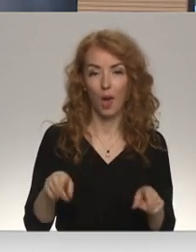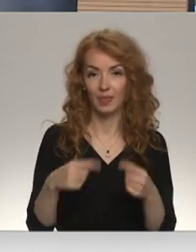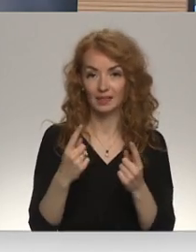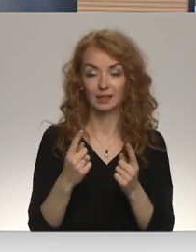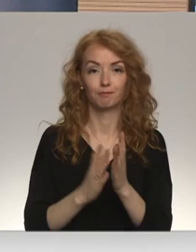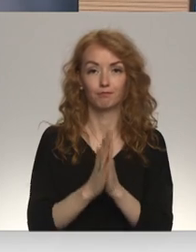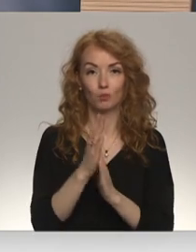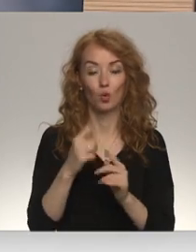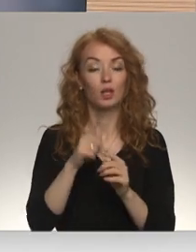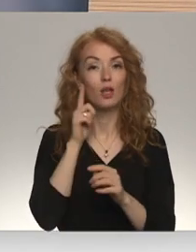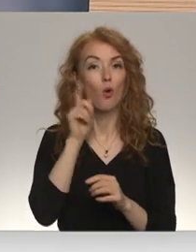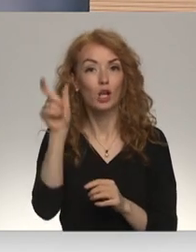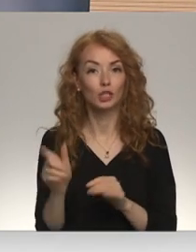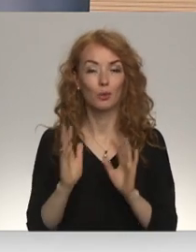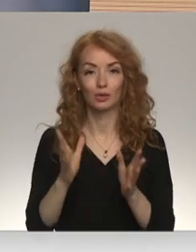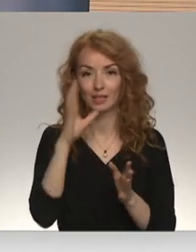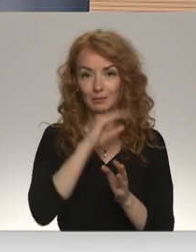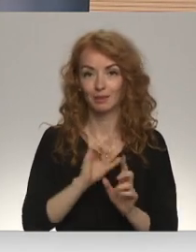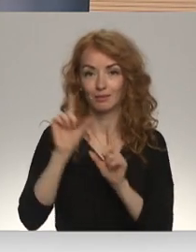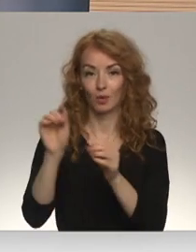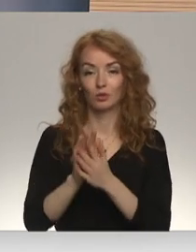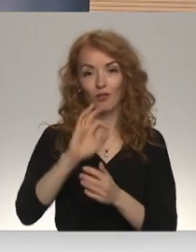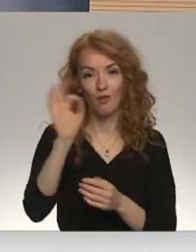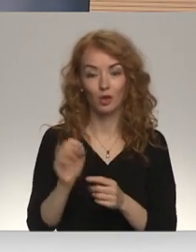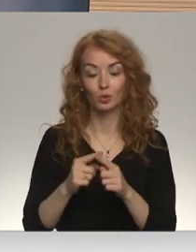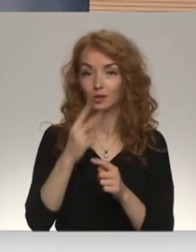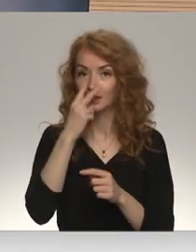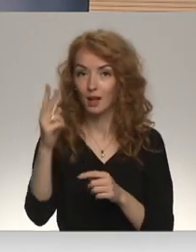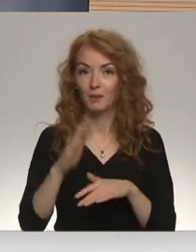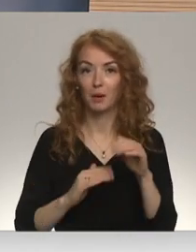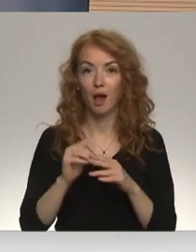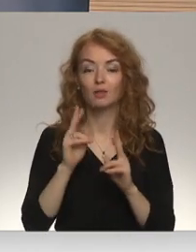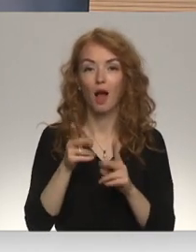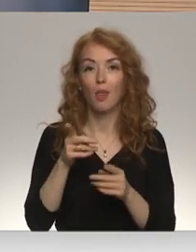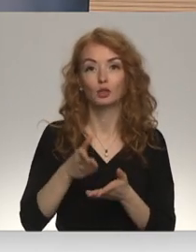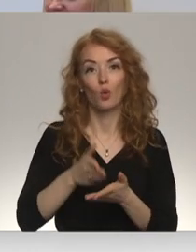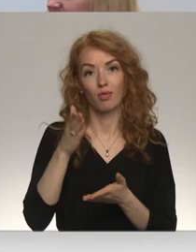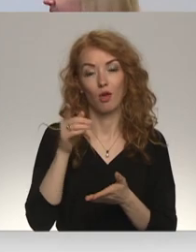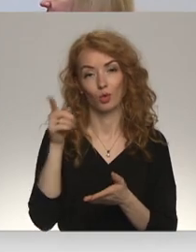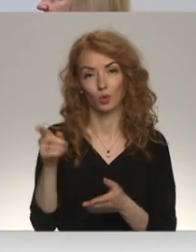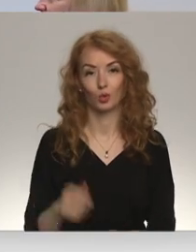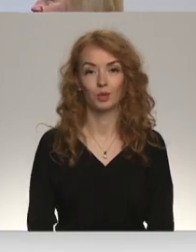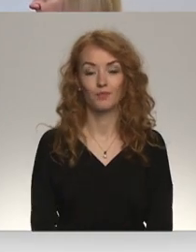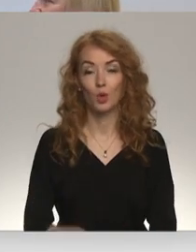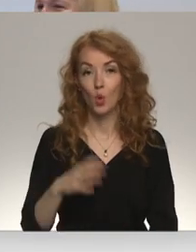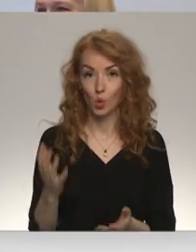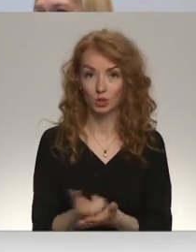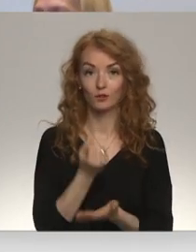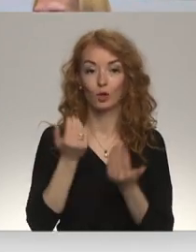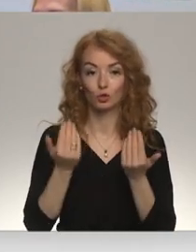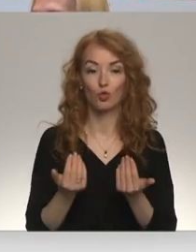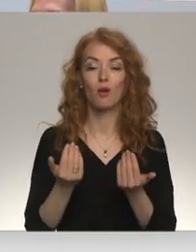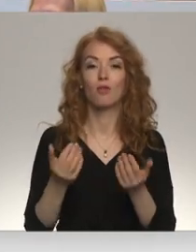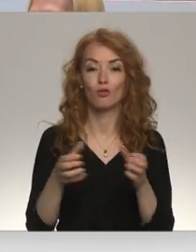un jauniešiem būs iespēja doties uz Vāciju un skatīties, kā tas notiek ne tikai Latvijā, bet arī Vācijā. Un uzvars laurus šodien